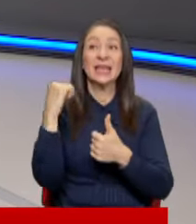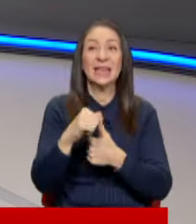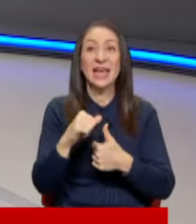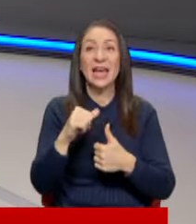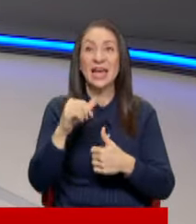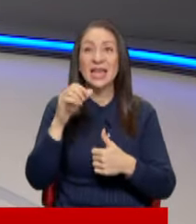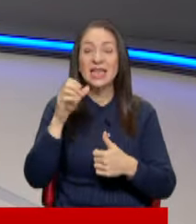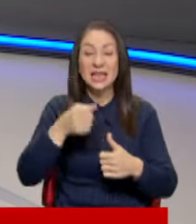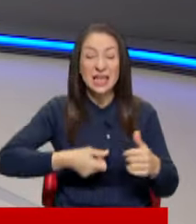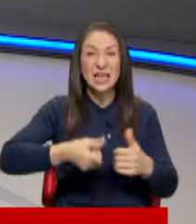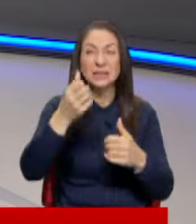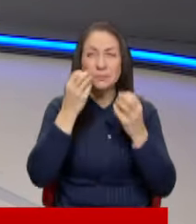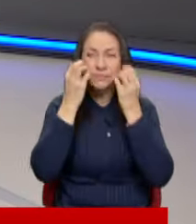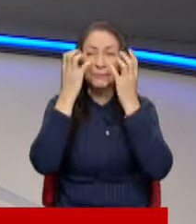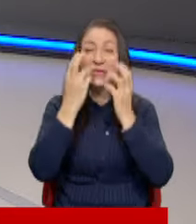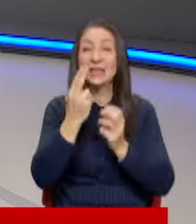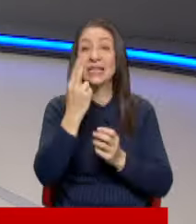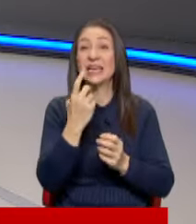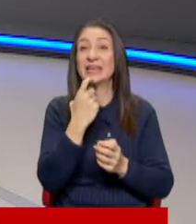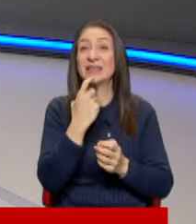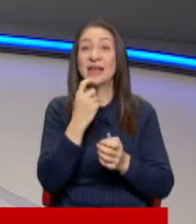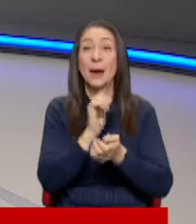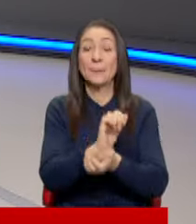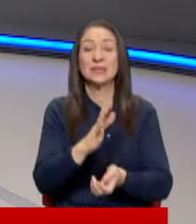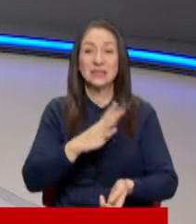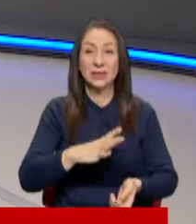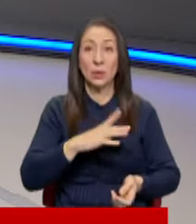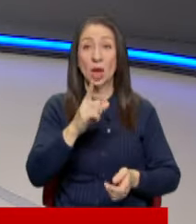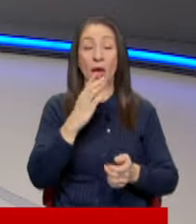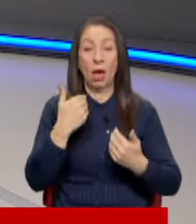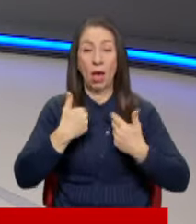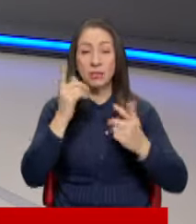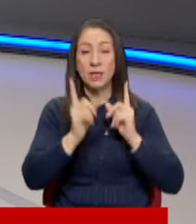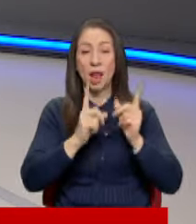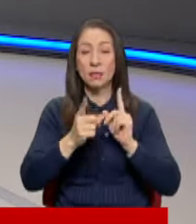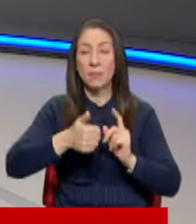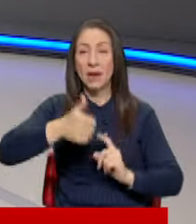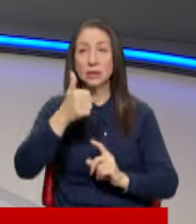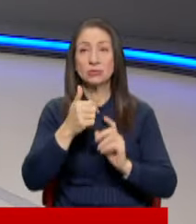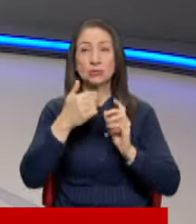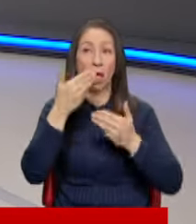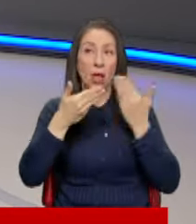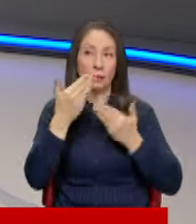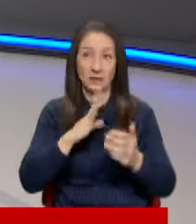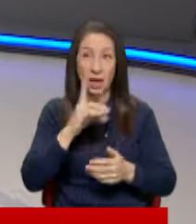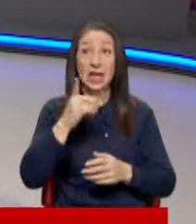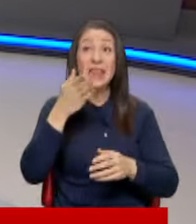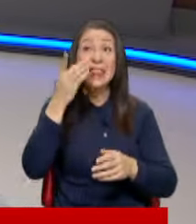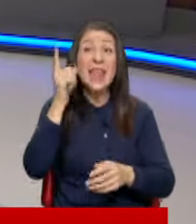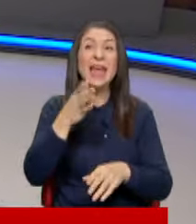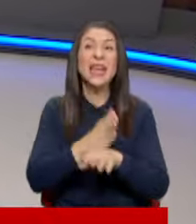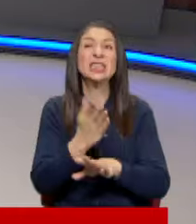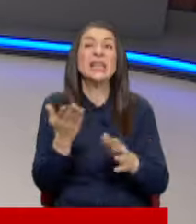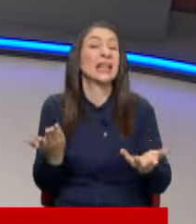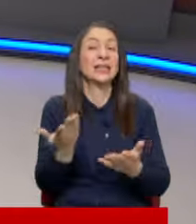kezzapçı caniye 7 yıl hapis talebi Bununla ilgili adalet bakanının da cümleleri vardı tek gerçek nedir diye